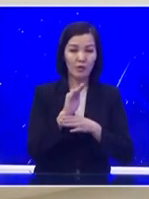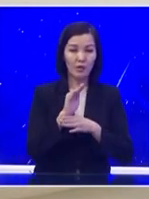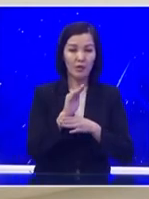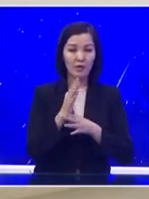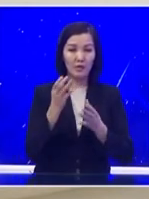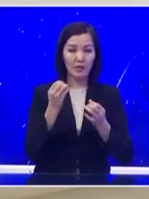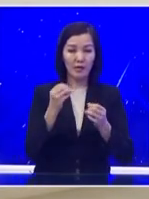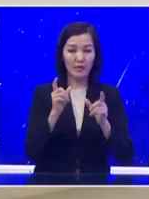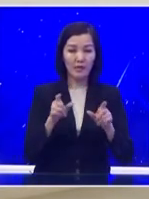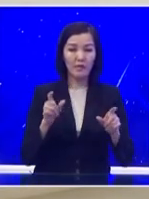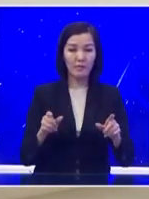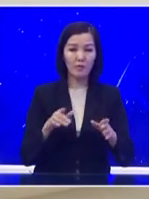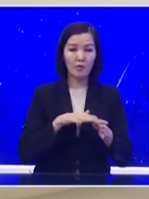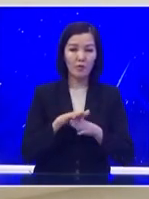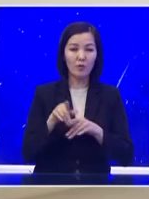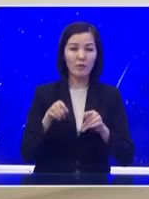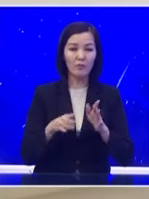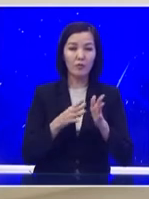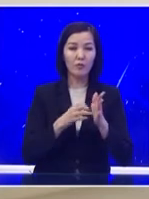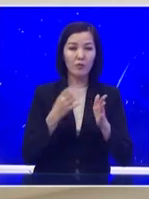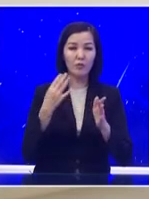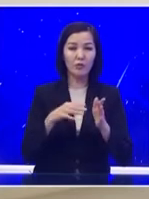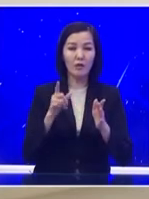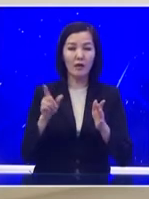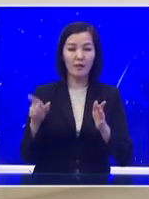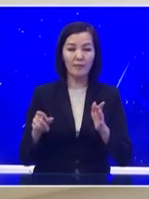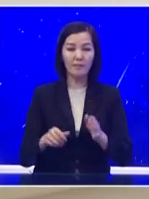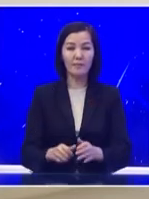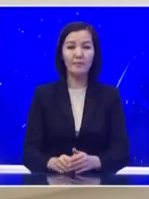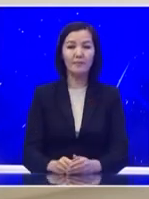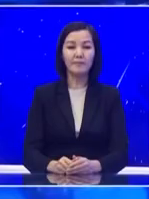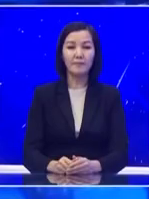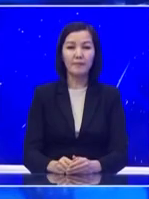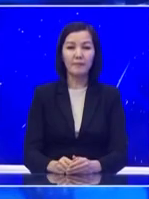түсті, сонда біз орындадық 1940 адам.